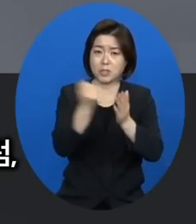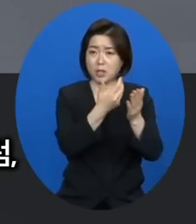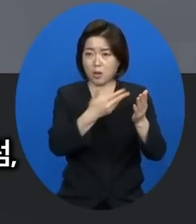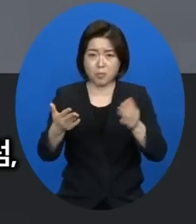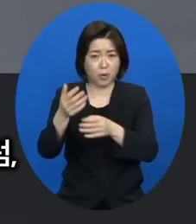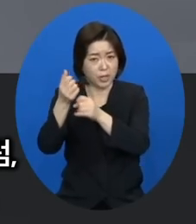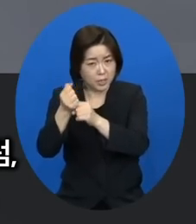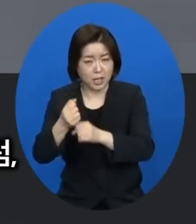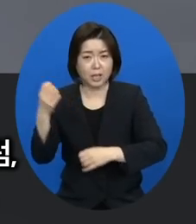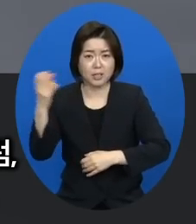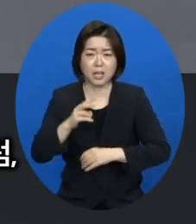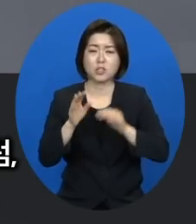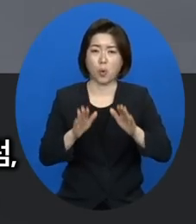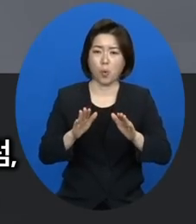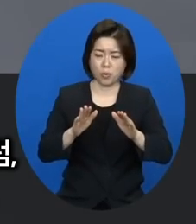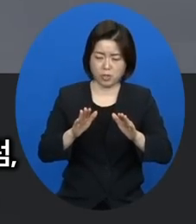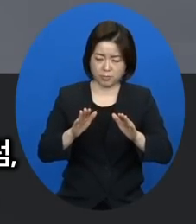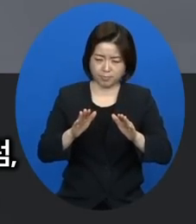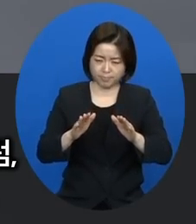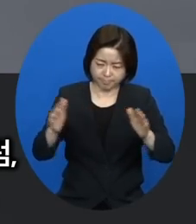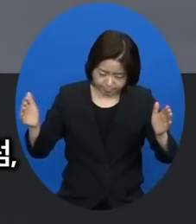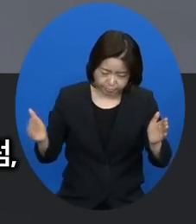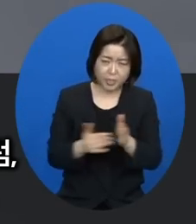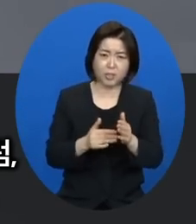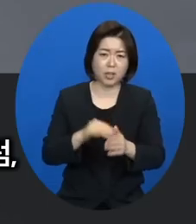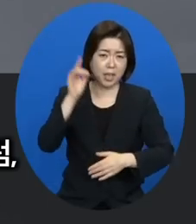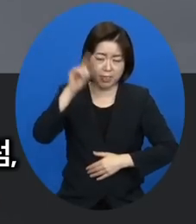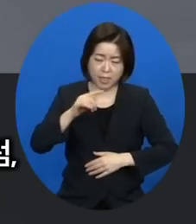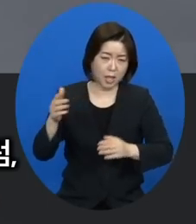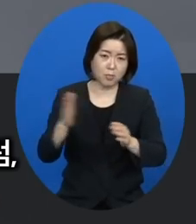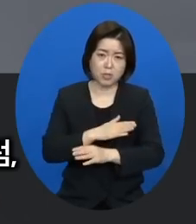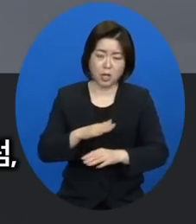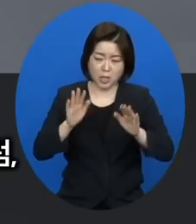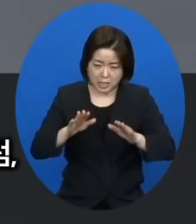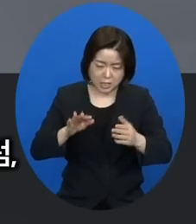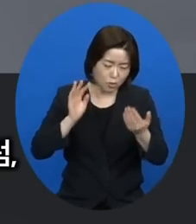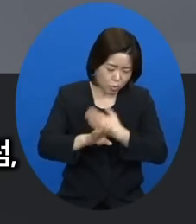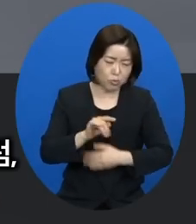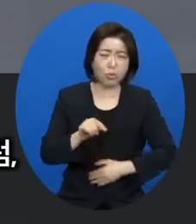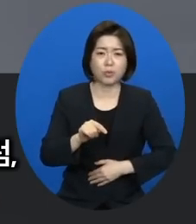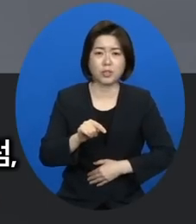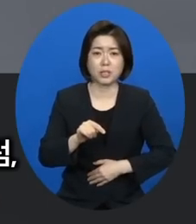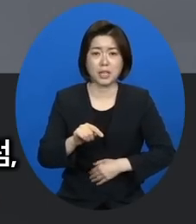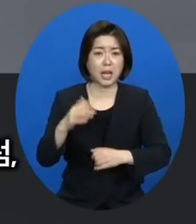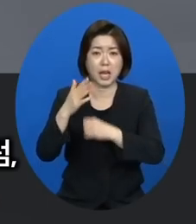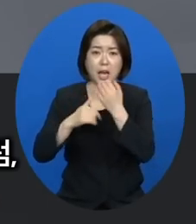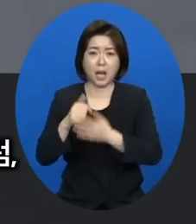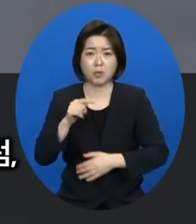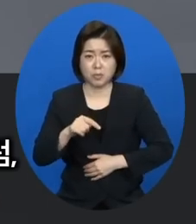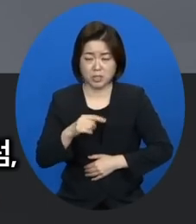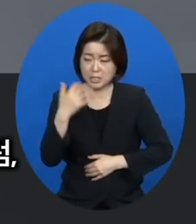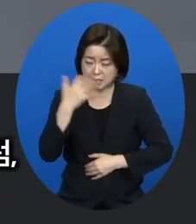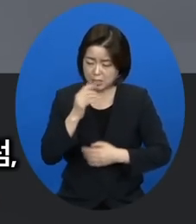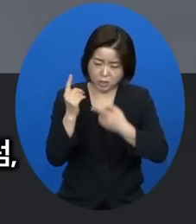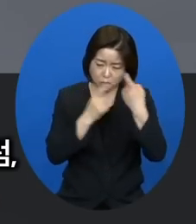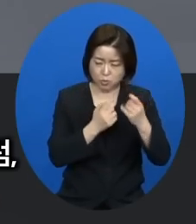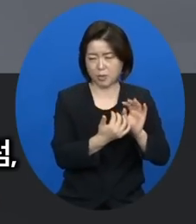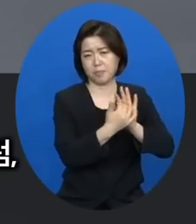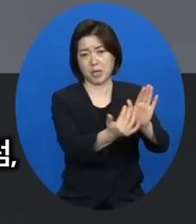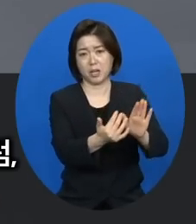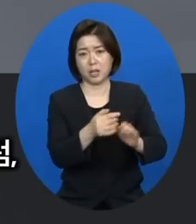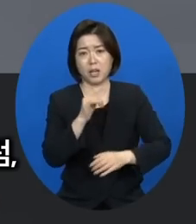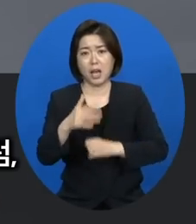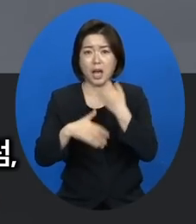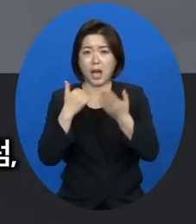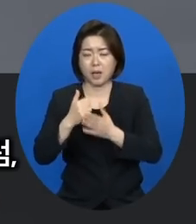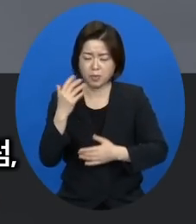다시는 이제 오늘로 완전히 끝입니다. 내일부터는, 아니 이 이후로는 하나님 이 지속적인 유혹을 거절하고